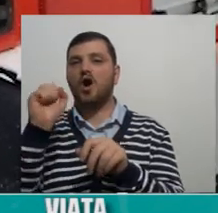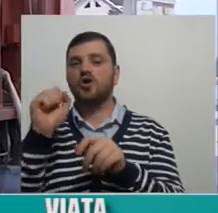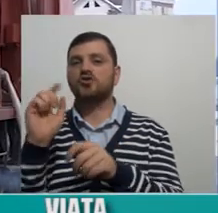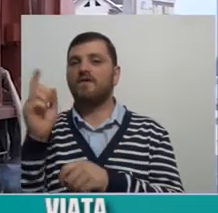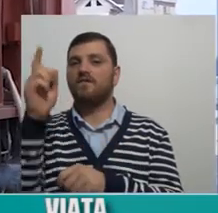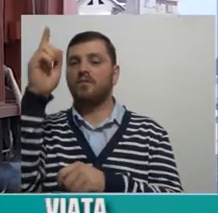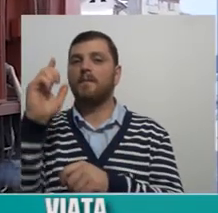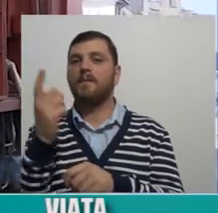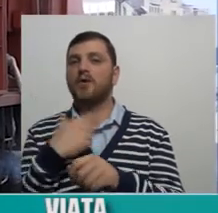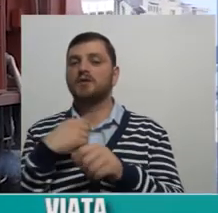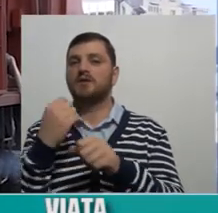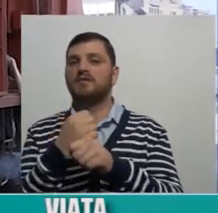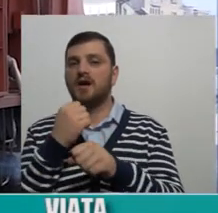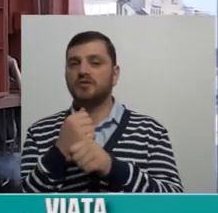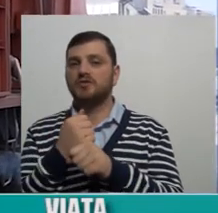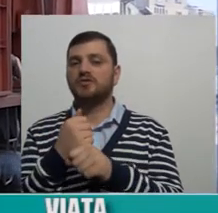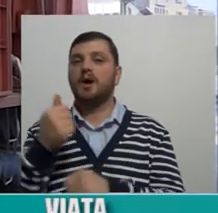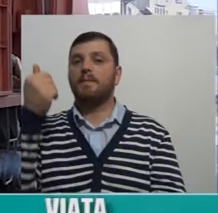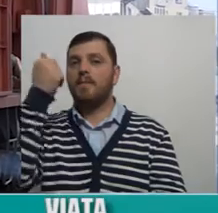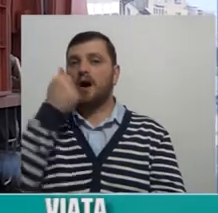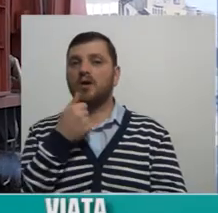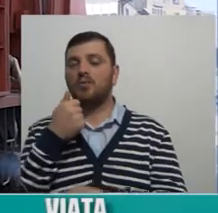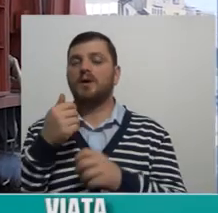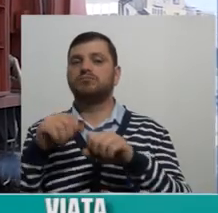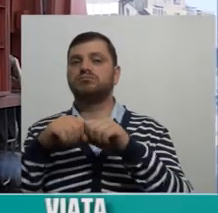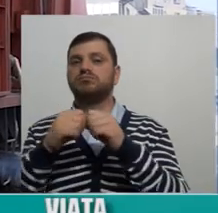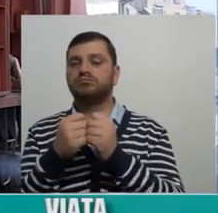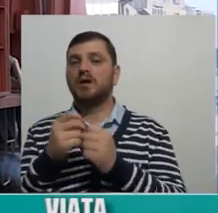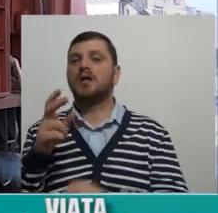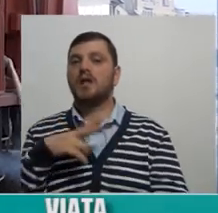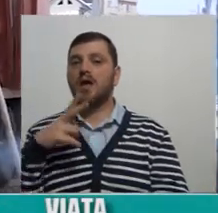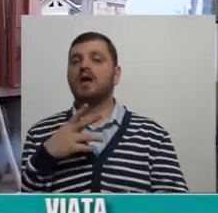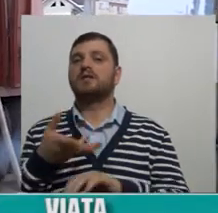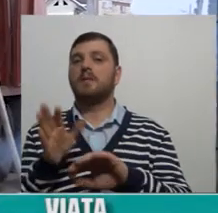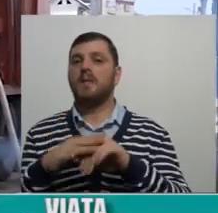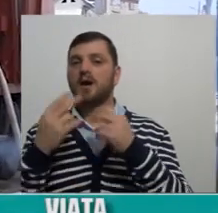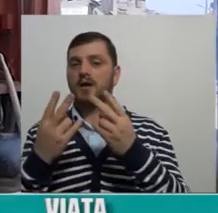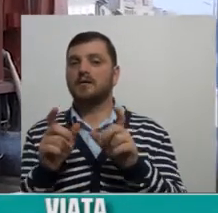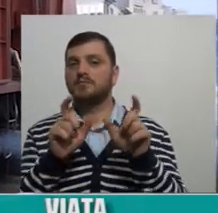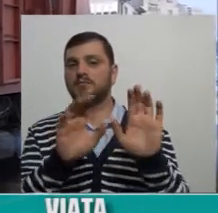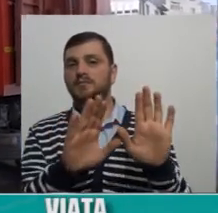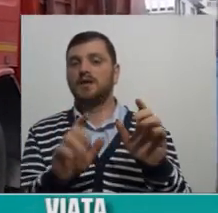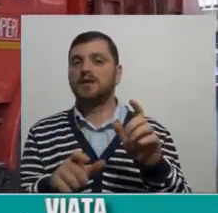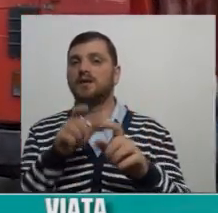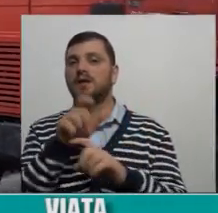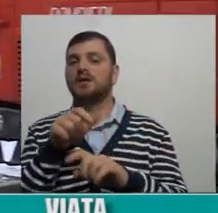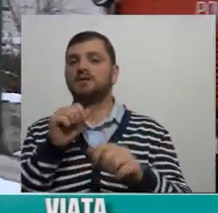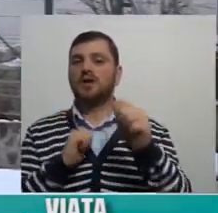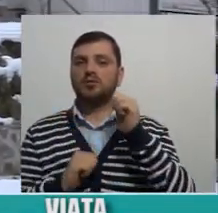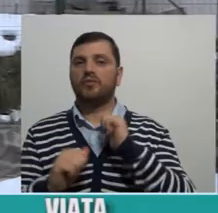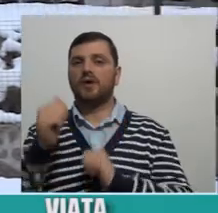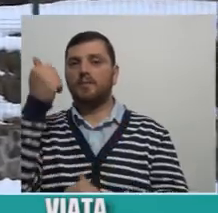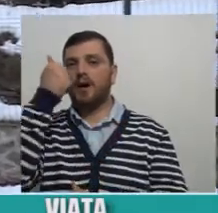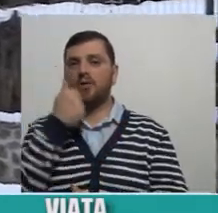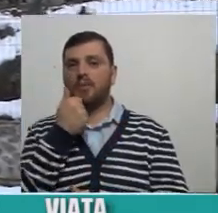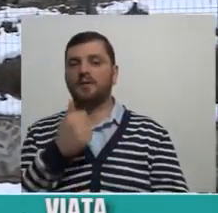de fum, care într-un caz nefericit pot duce la pierderea agoniserii de o viață. Este mai la îndemână să prevenim aceste situații de